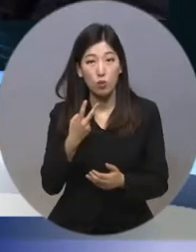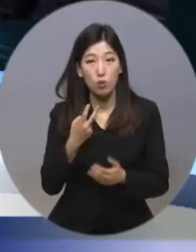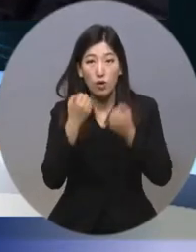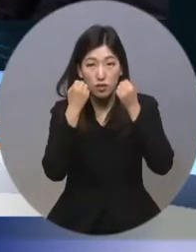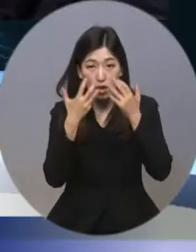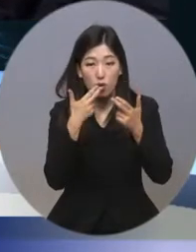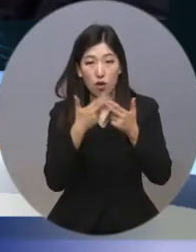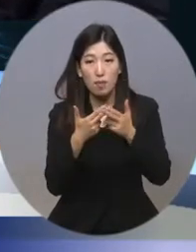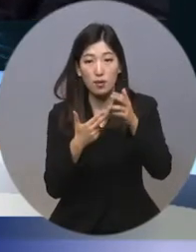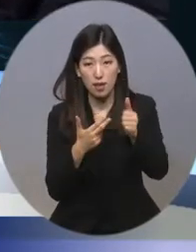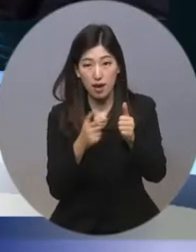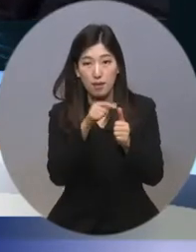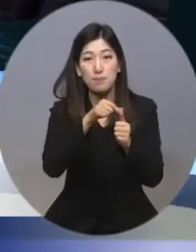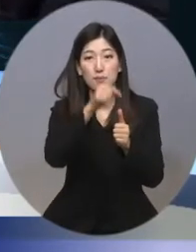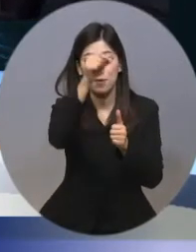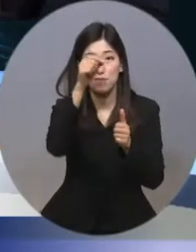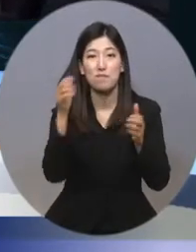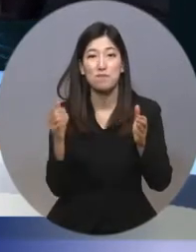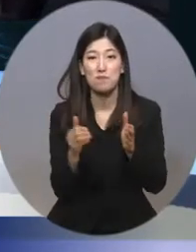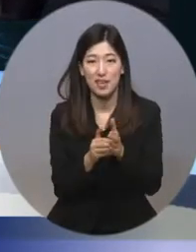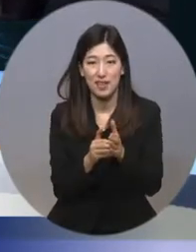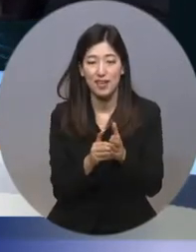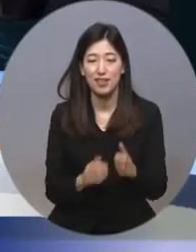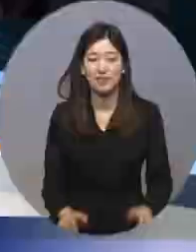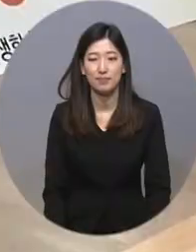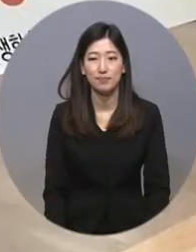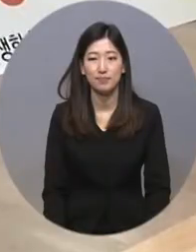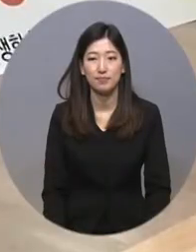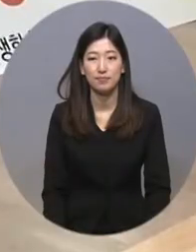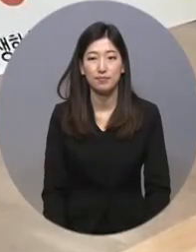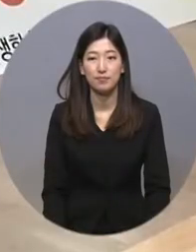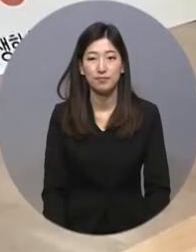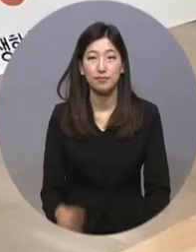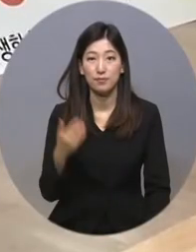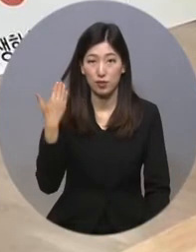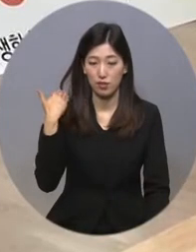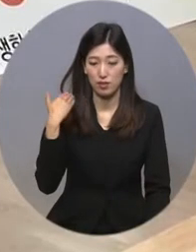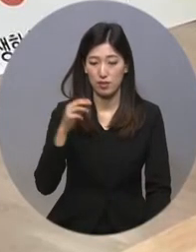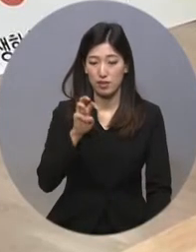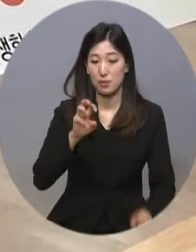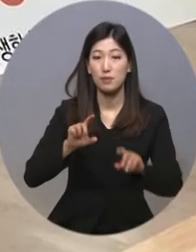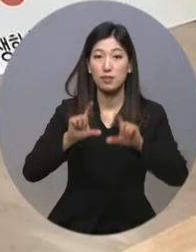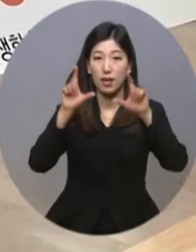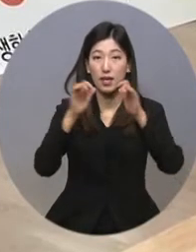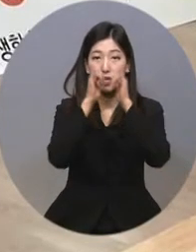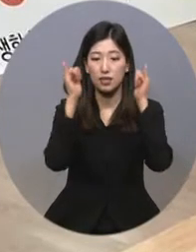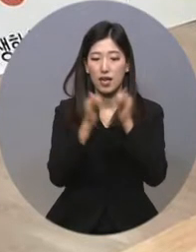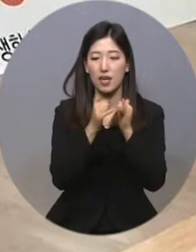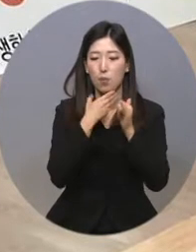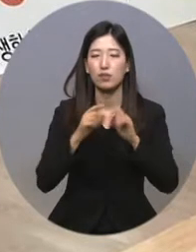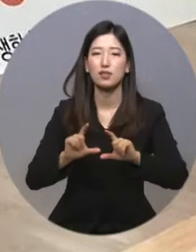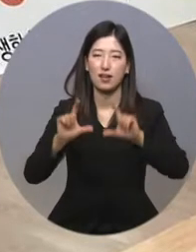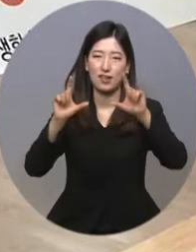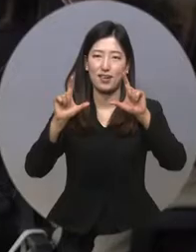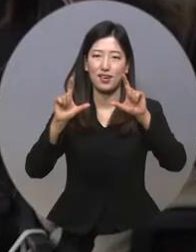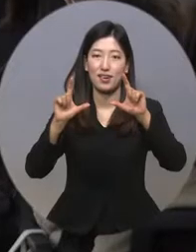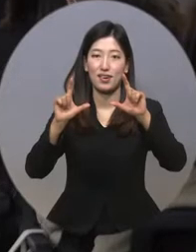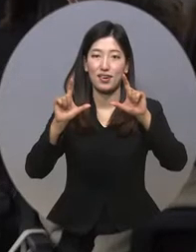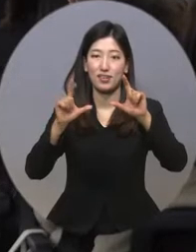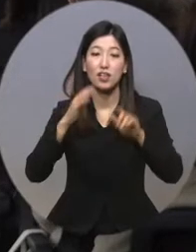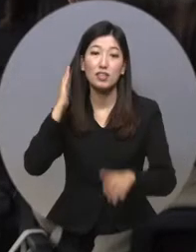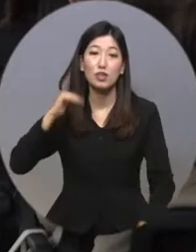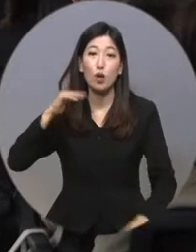가졌습니다. 정우선 기자가 전합니다. 지난 30일 사회복지사의 날 의정부시